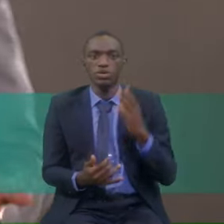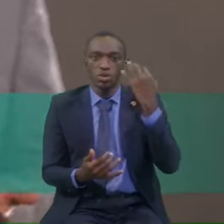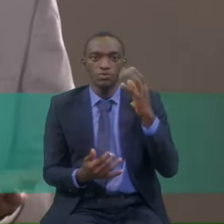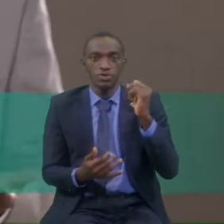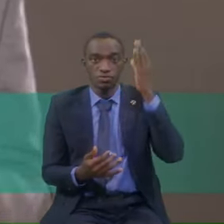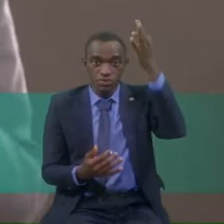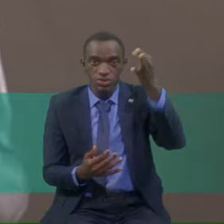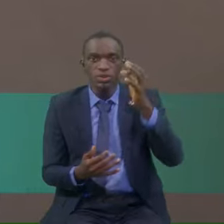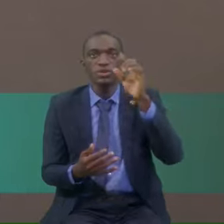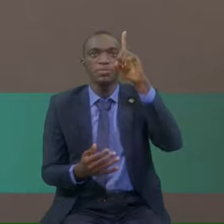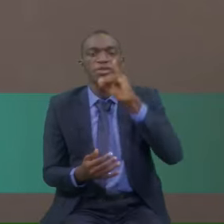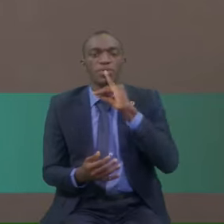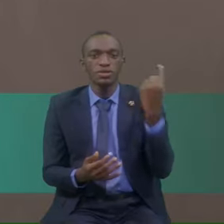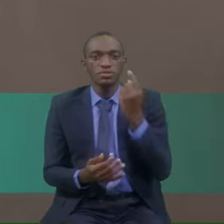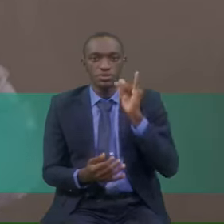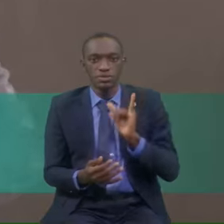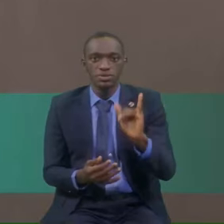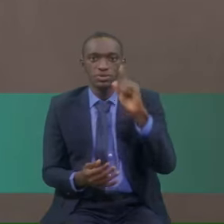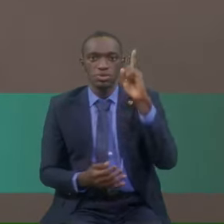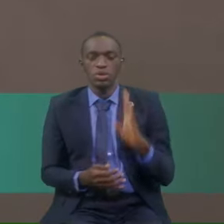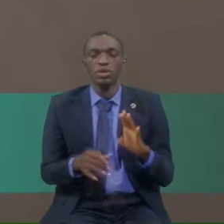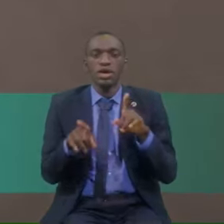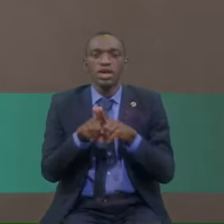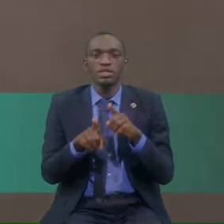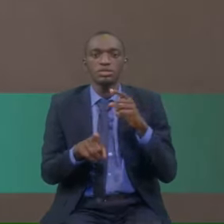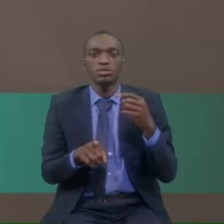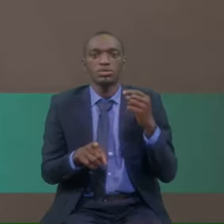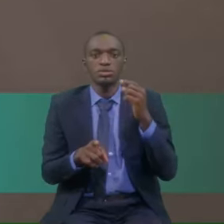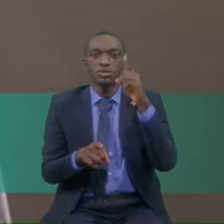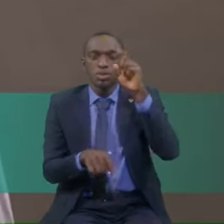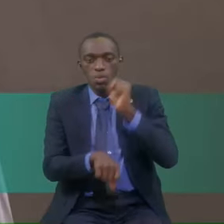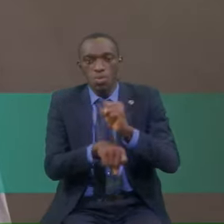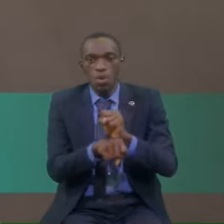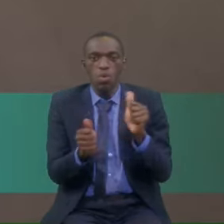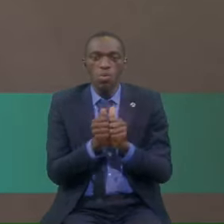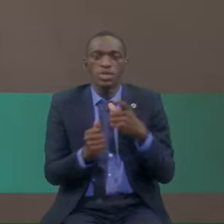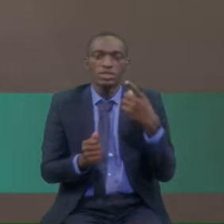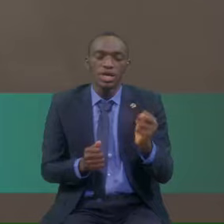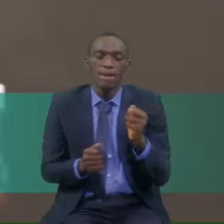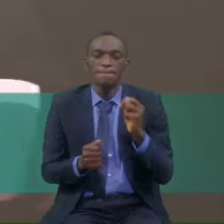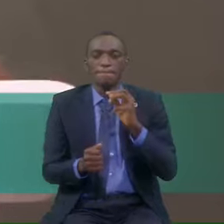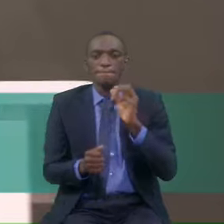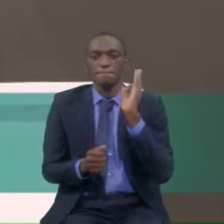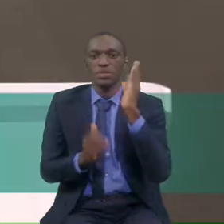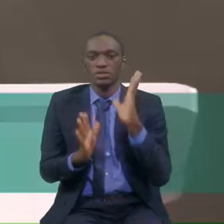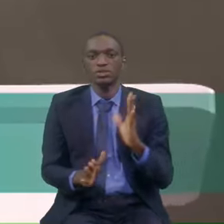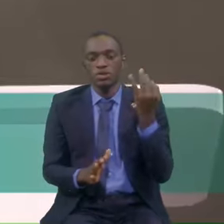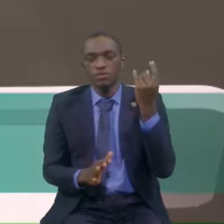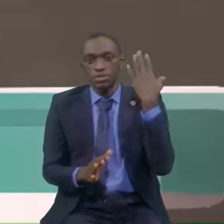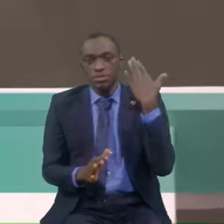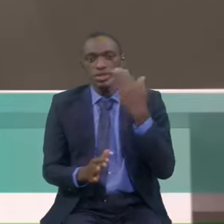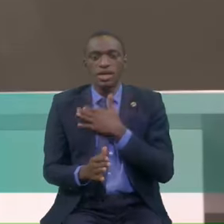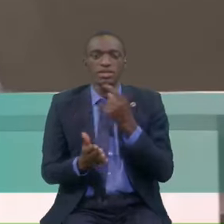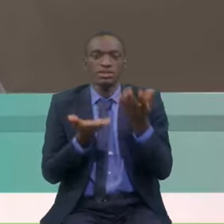Dieu du passé, du présent, Dieu du futur. C'est le Dieu éternel. Comme il a été avec les ministres du passé, comme il a été avec les serviteurs de Dieu par le